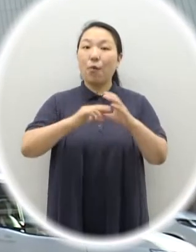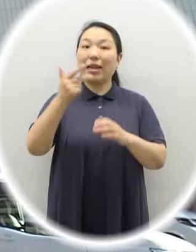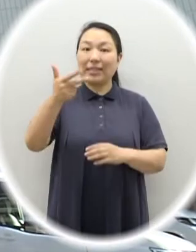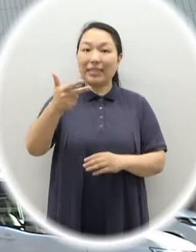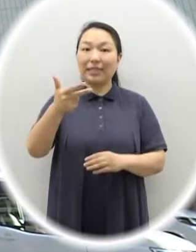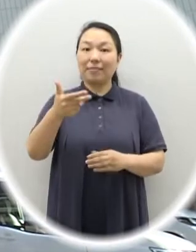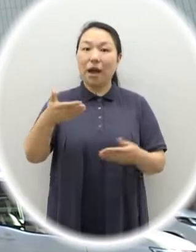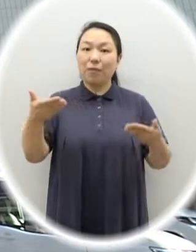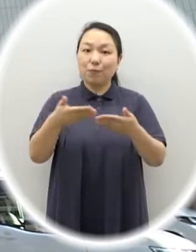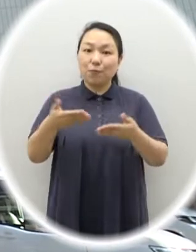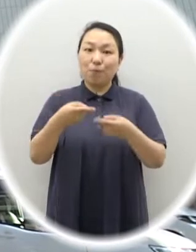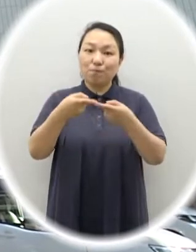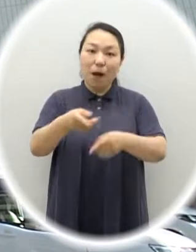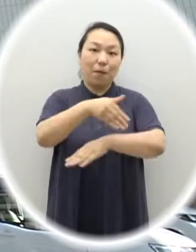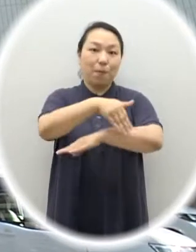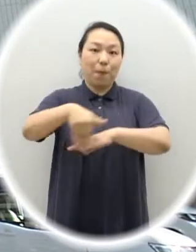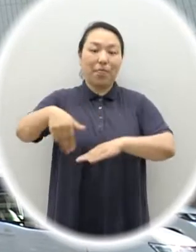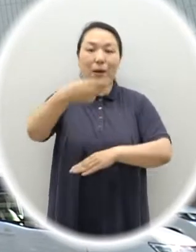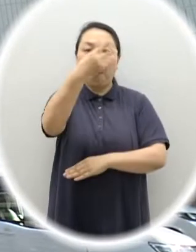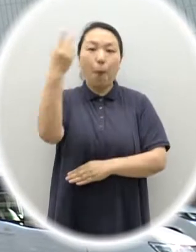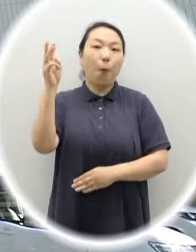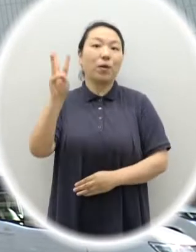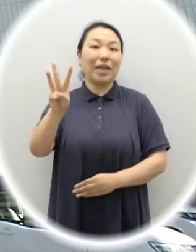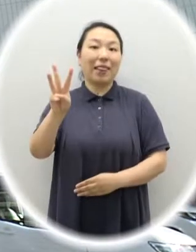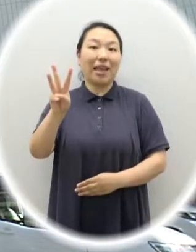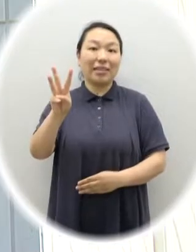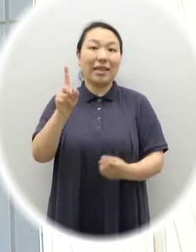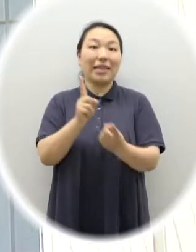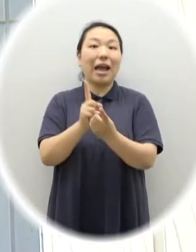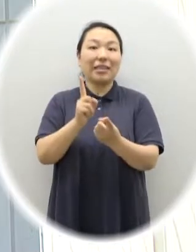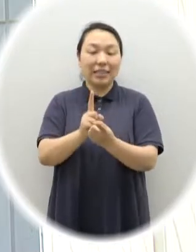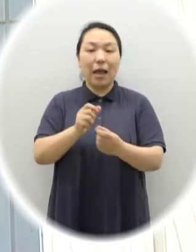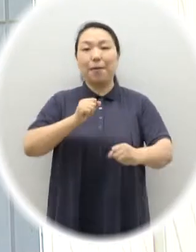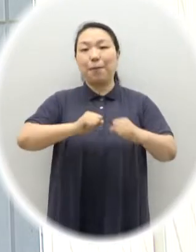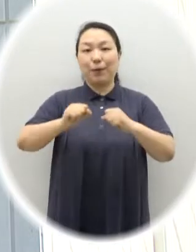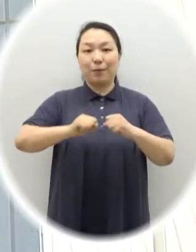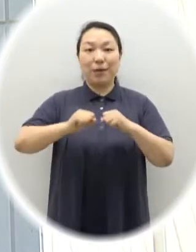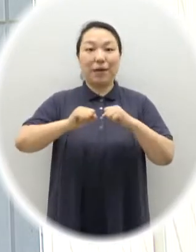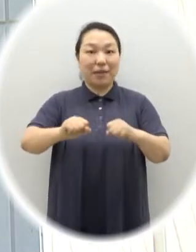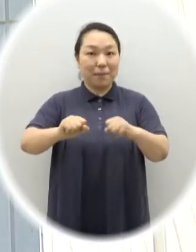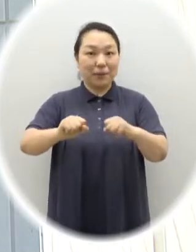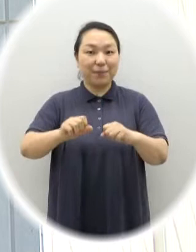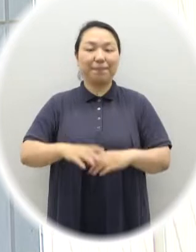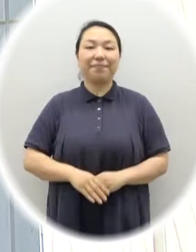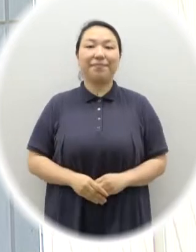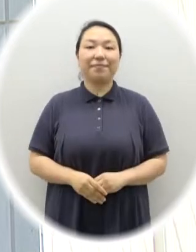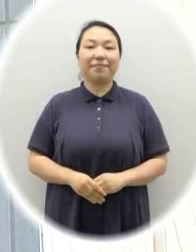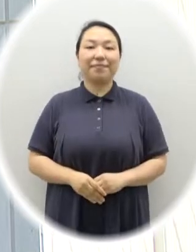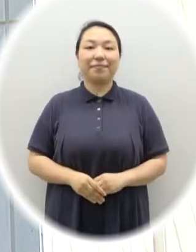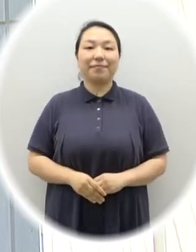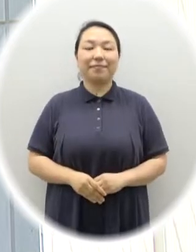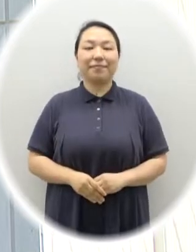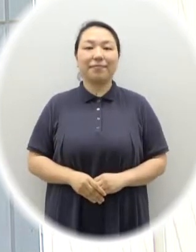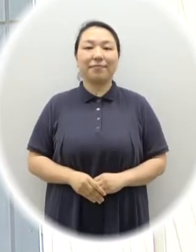いわき市では就職を控えた高校3年生に向けてある取り組みを行っています。